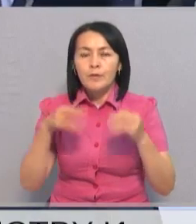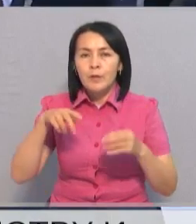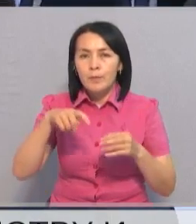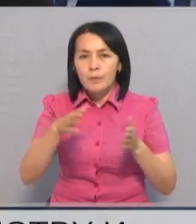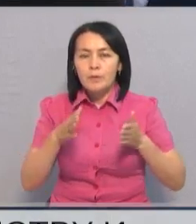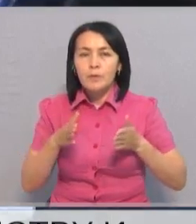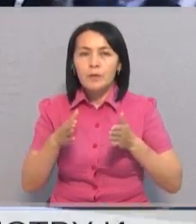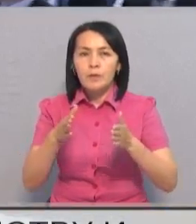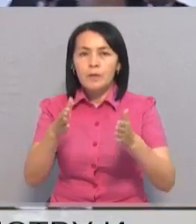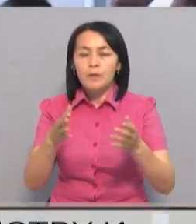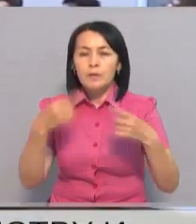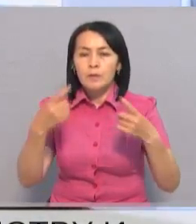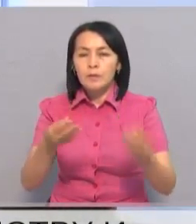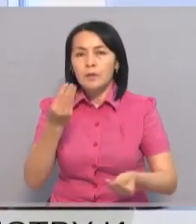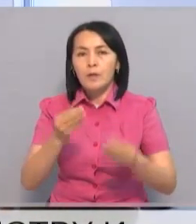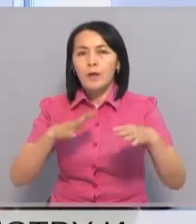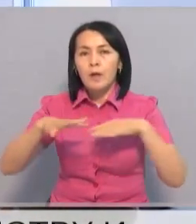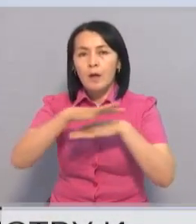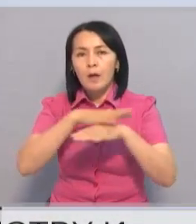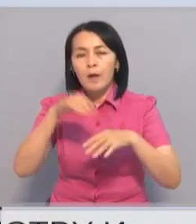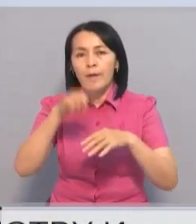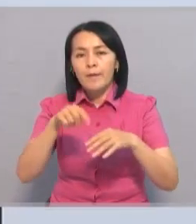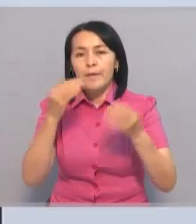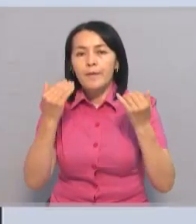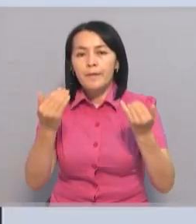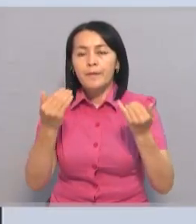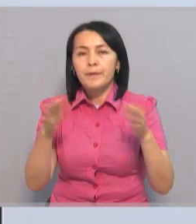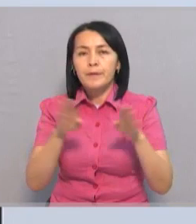пешеходных дорожек, игровых площадок, формированию